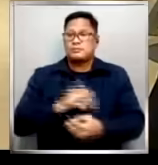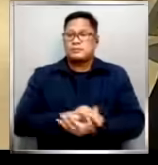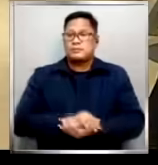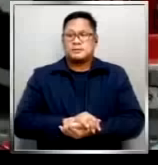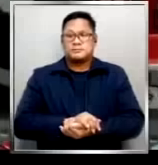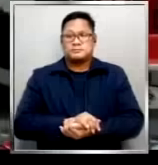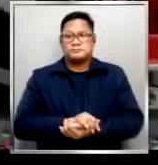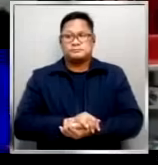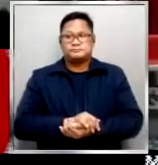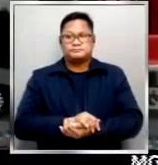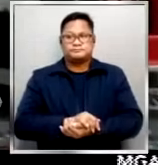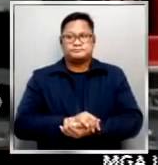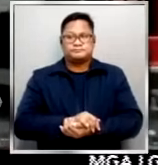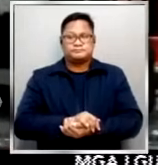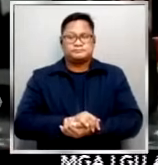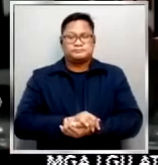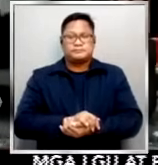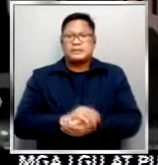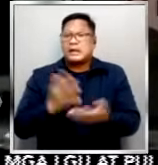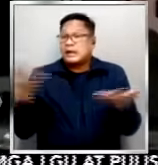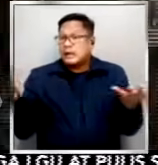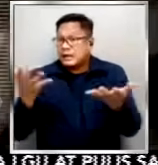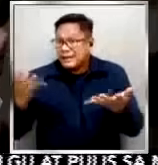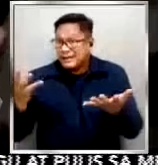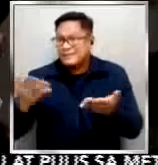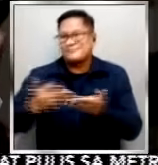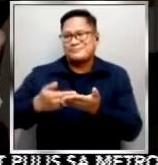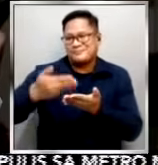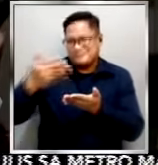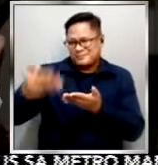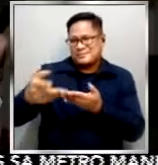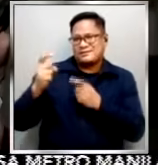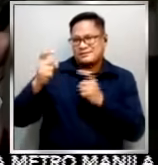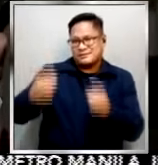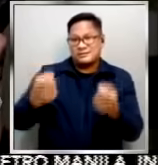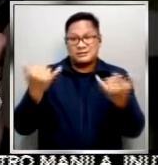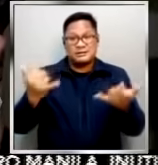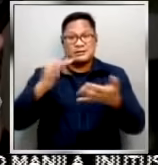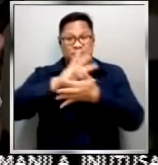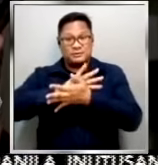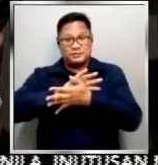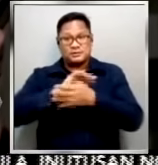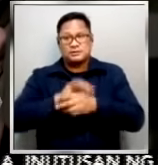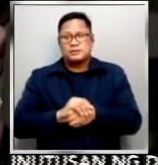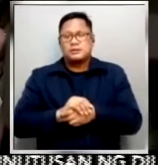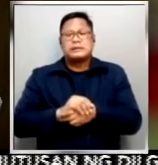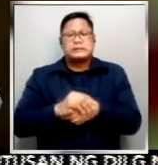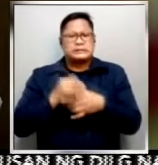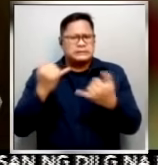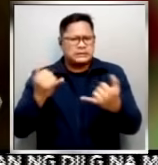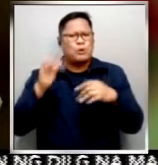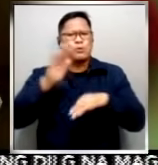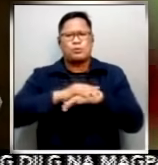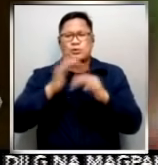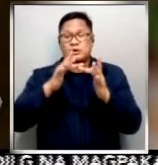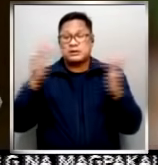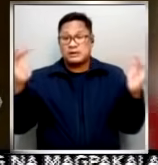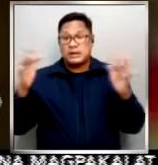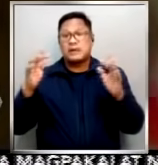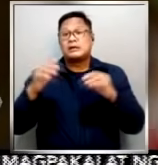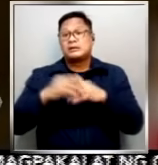Saan mo balak bumili ng pangregalo ngayong may pandemic? Si Malot, nahihilig sa online shopping at suki ng